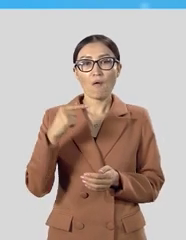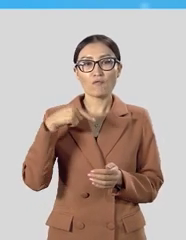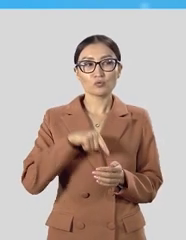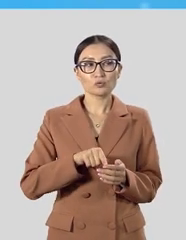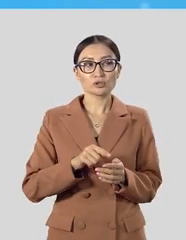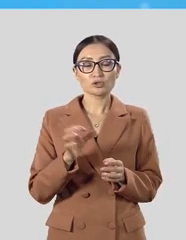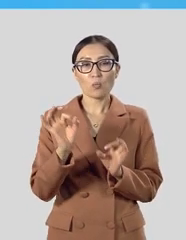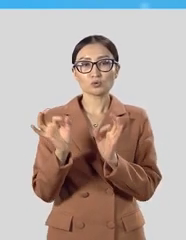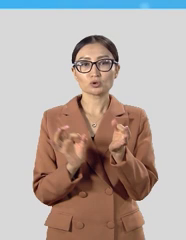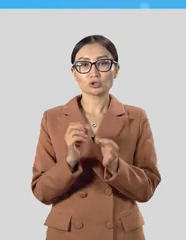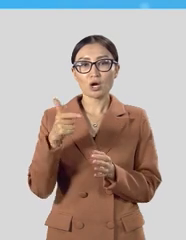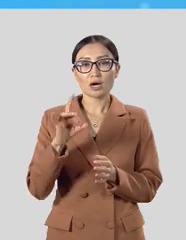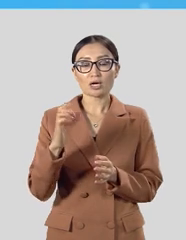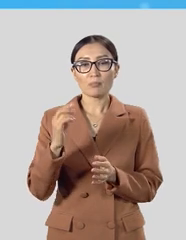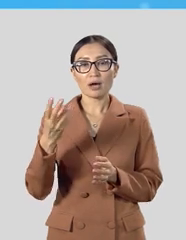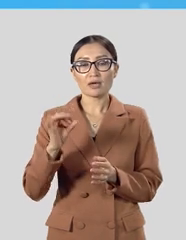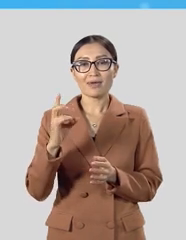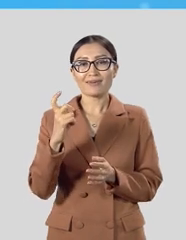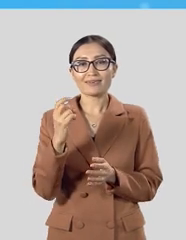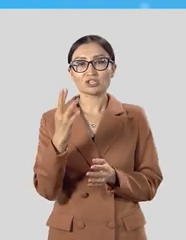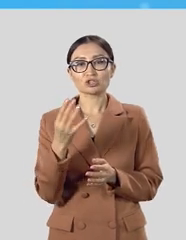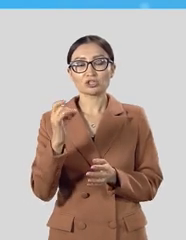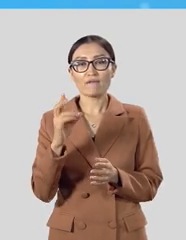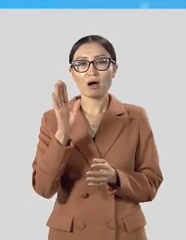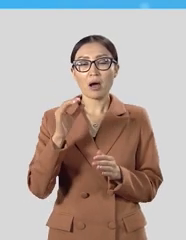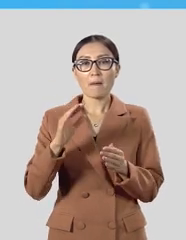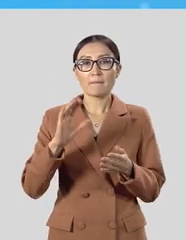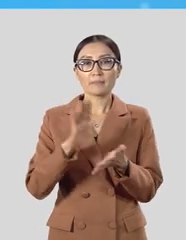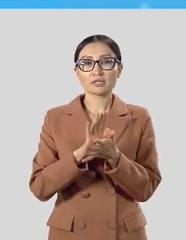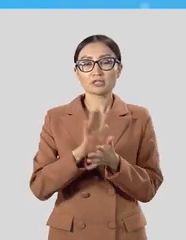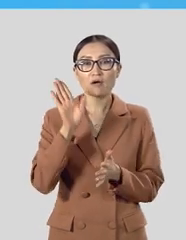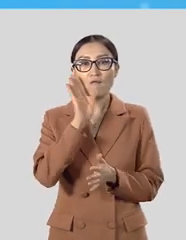Внутренности пузырчатки горбатой, хищного пресноводного растения.